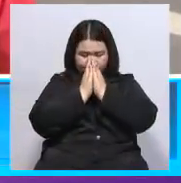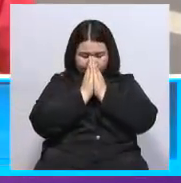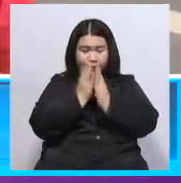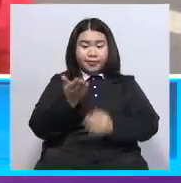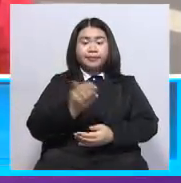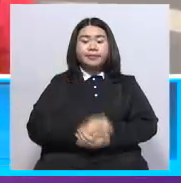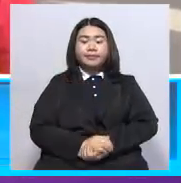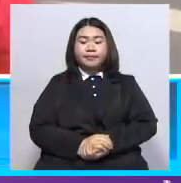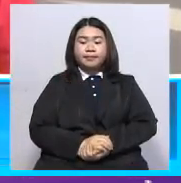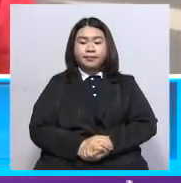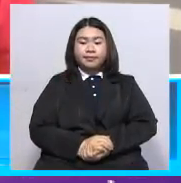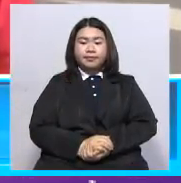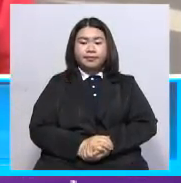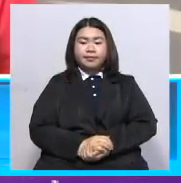ครับ